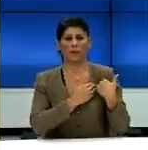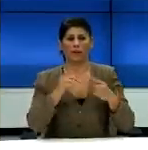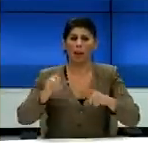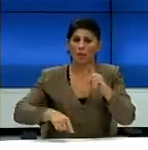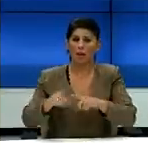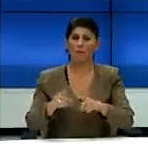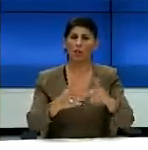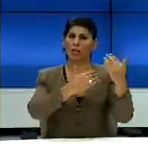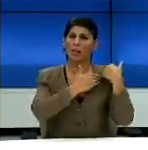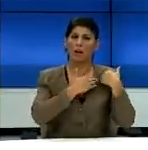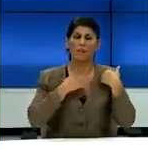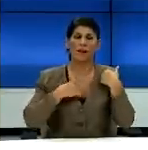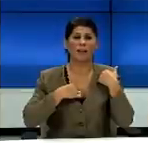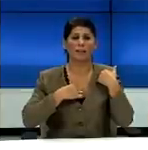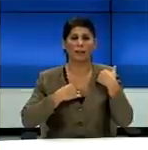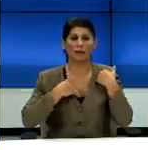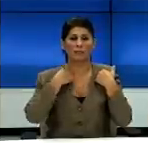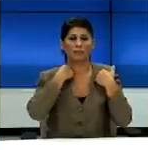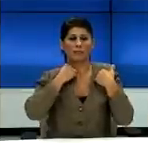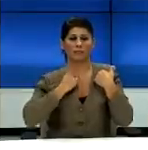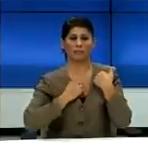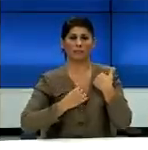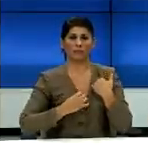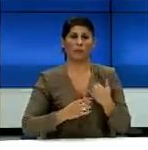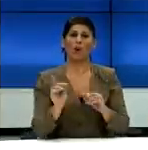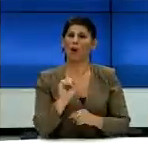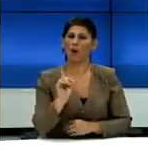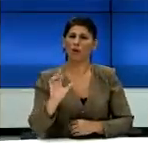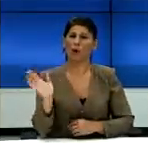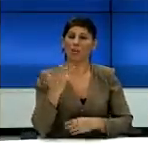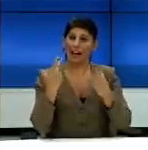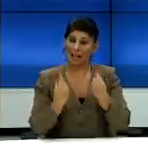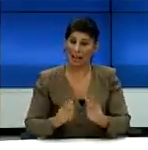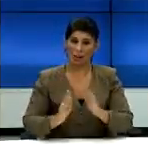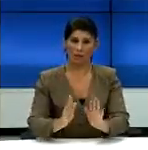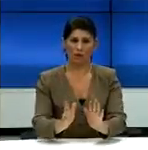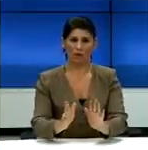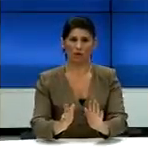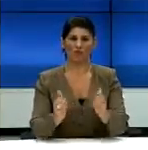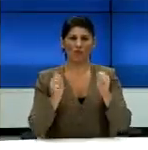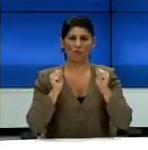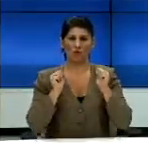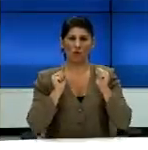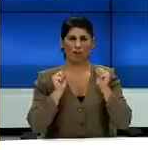Όχι όταν τα πράγματα πάνε καλά, το πιστώνεστε εσείς που είχατε την